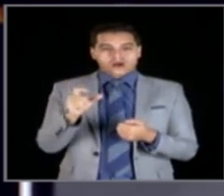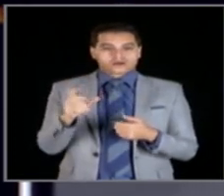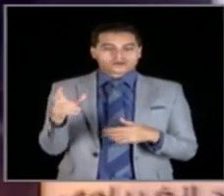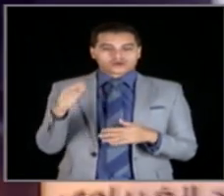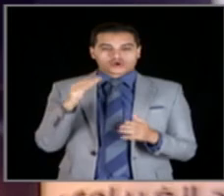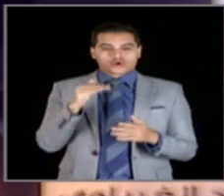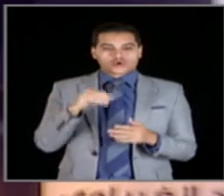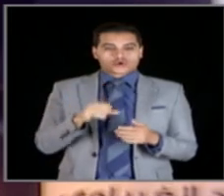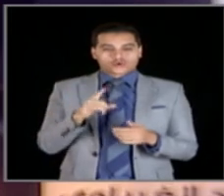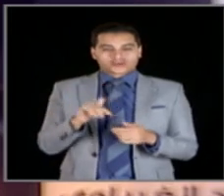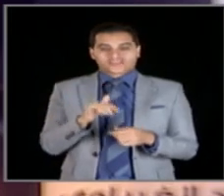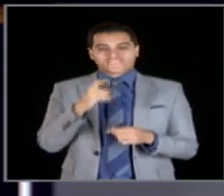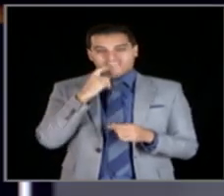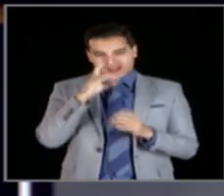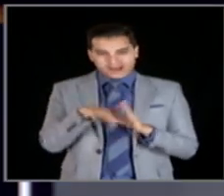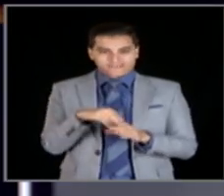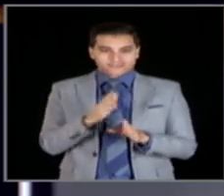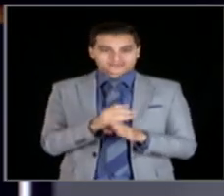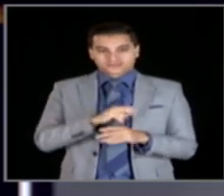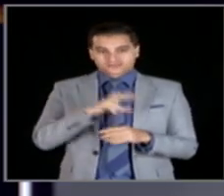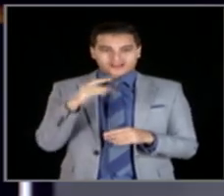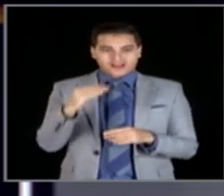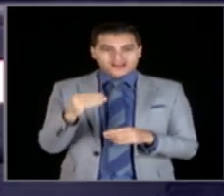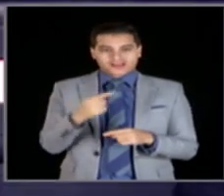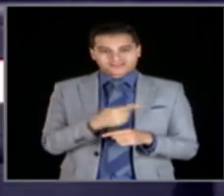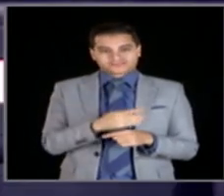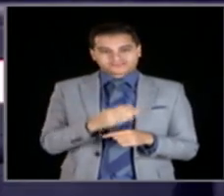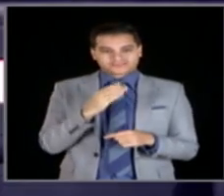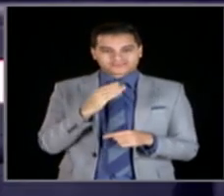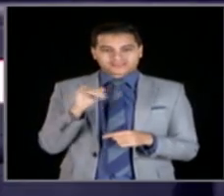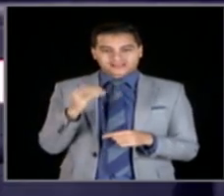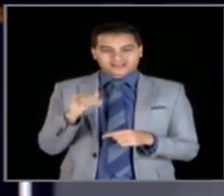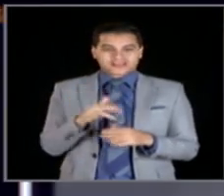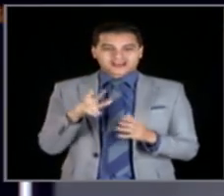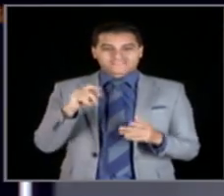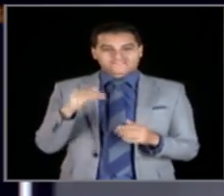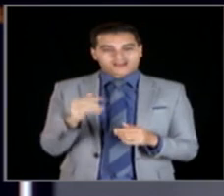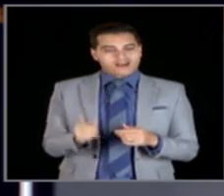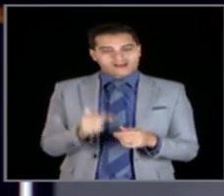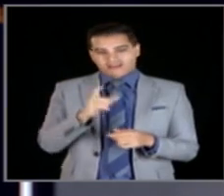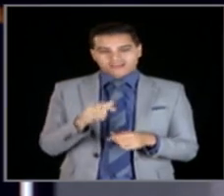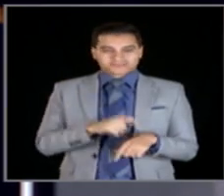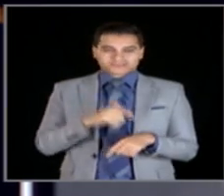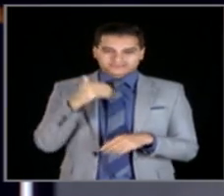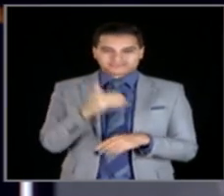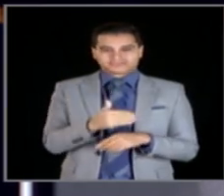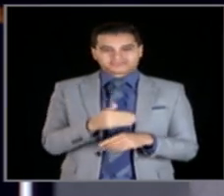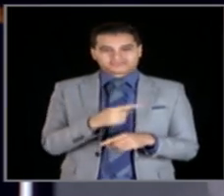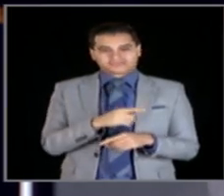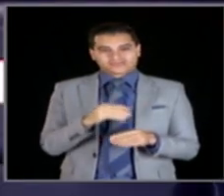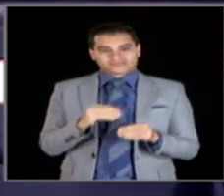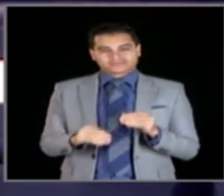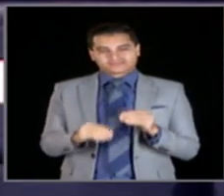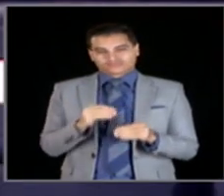خوري. فنان قام بدور صلاح أبو العزم في فيلم كيف؟ برافو عليك، ولكن للأسف الشديد